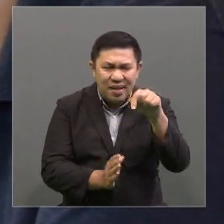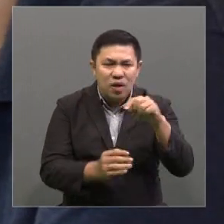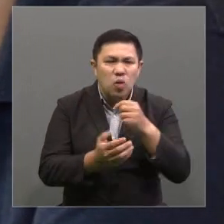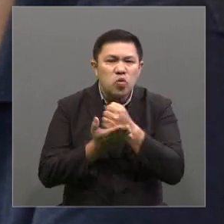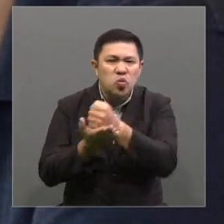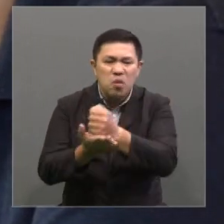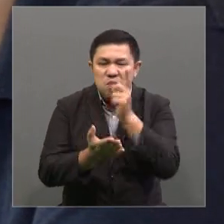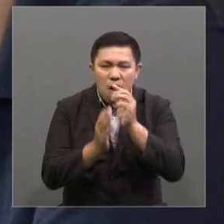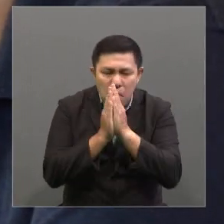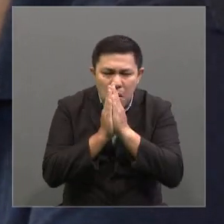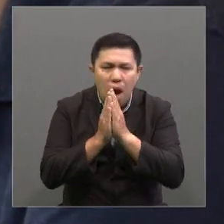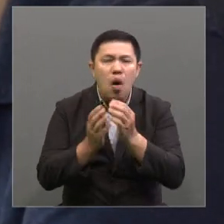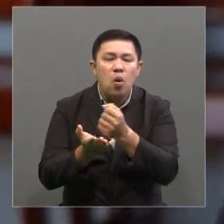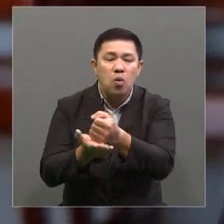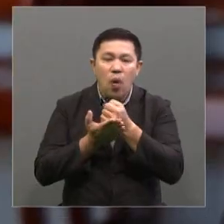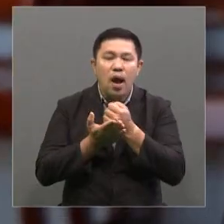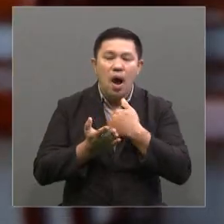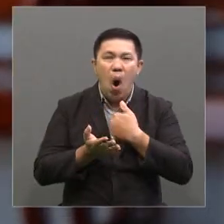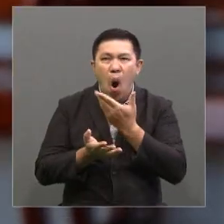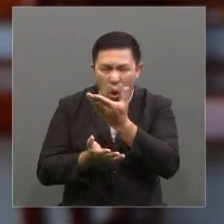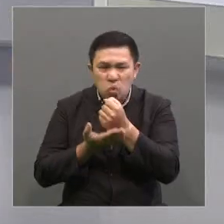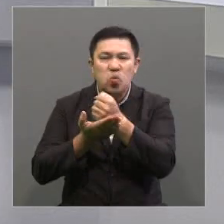บนถูกครับอ๋อว่ามาตาม